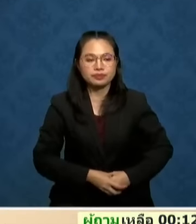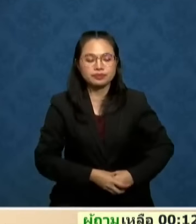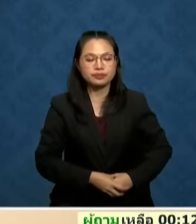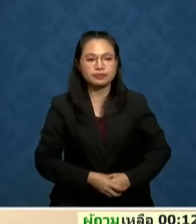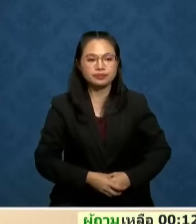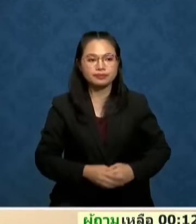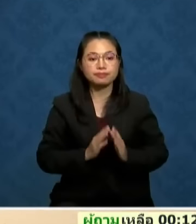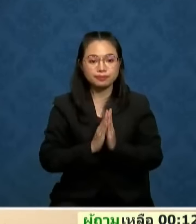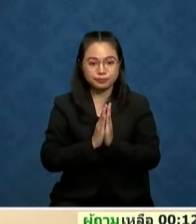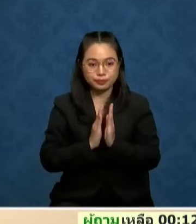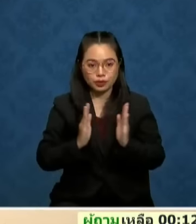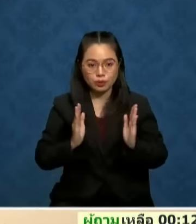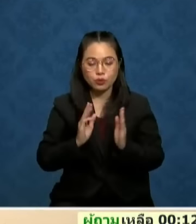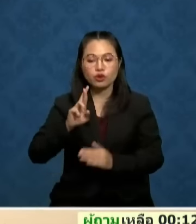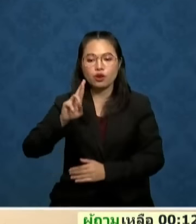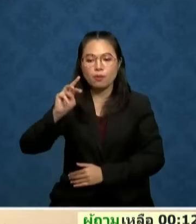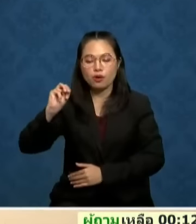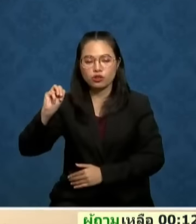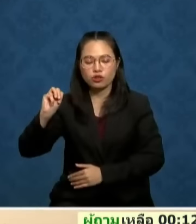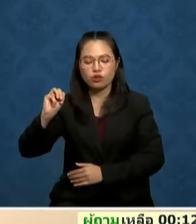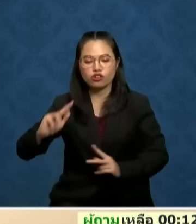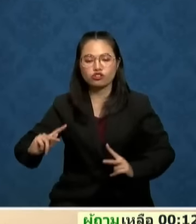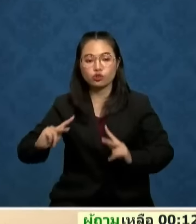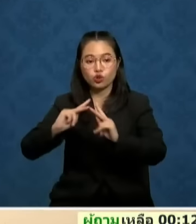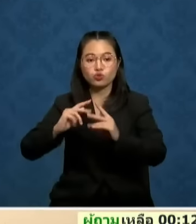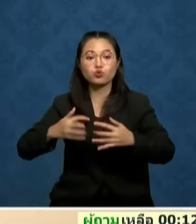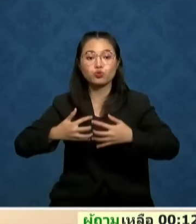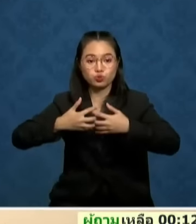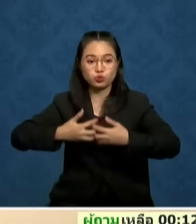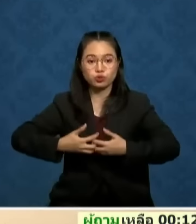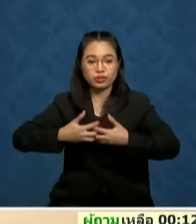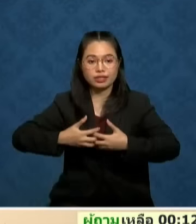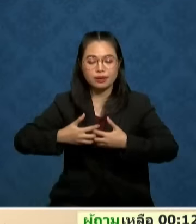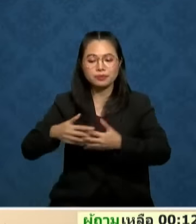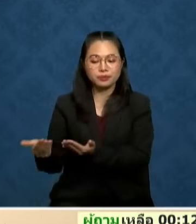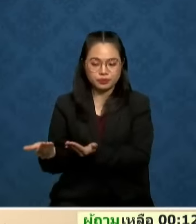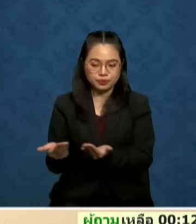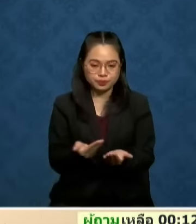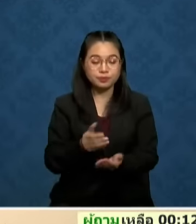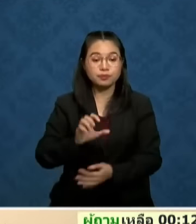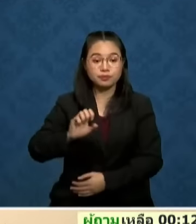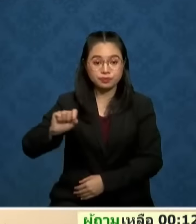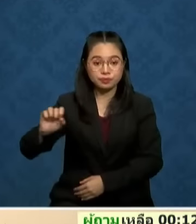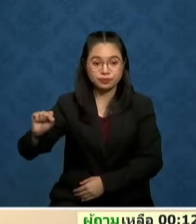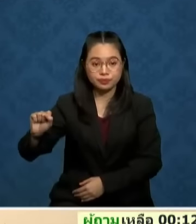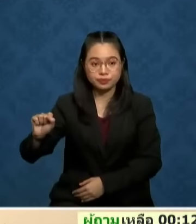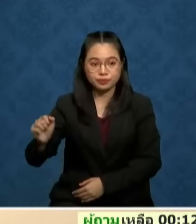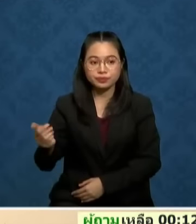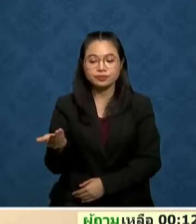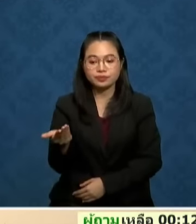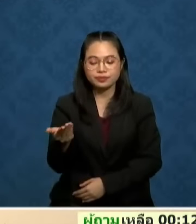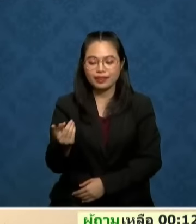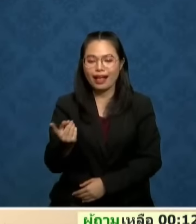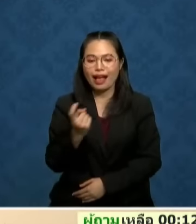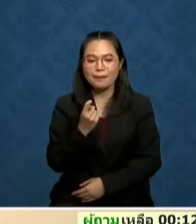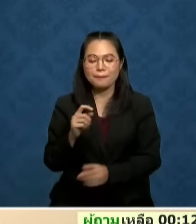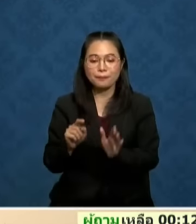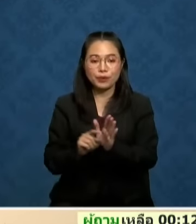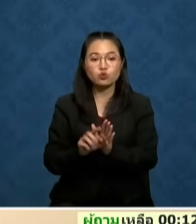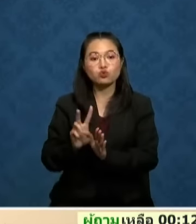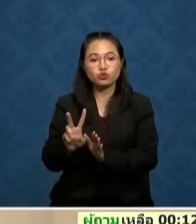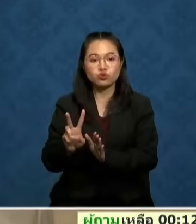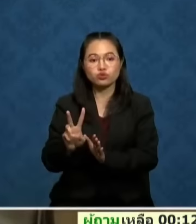ปรีว่าการกระทรวงอุตสาหกรรมครับต่อไปเชิญคุณชุติพงศ์ปิโป้ปิญโยตามเป็นครั้งที่สองนะครับ